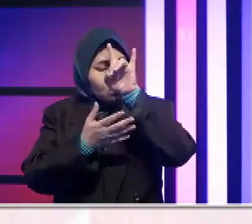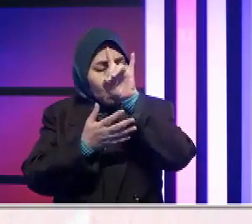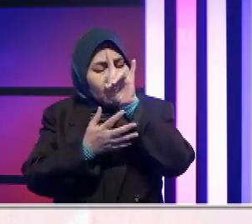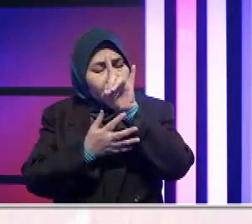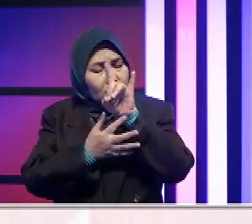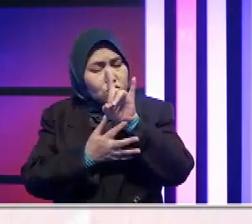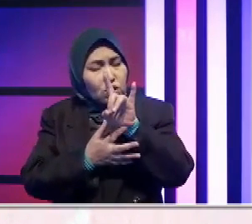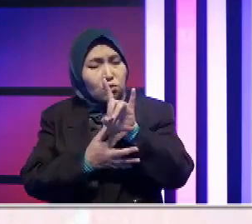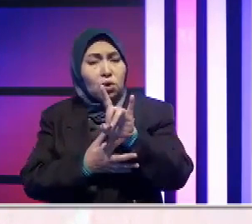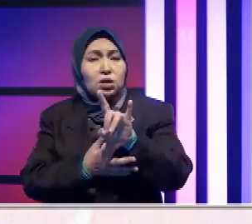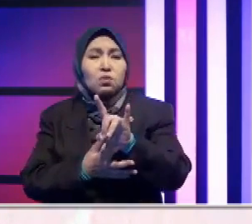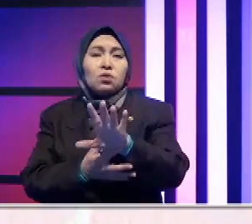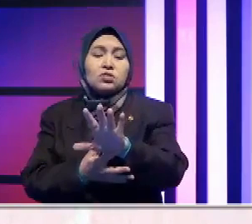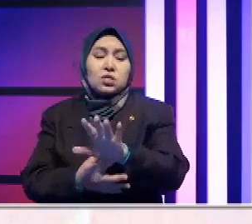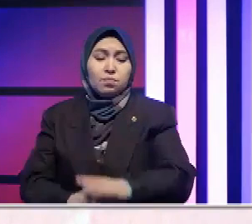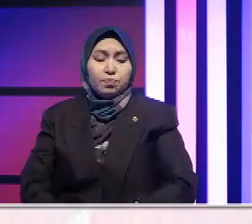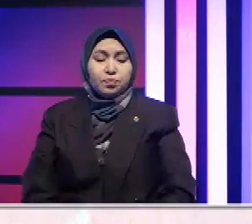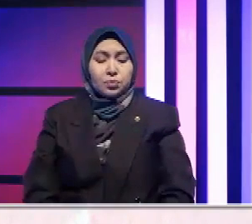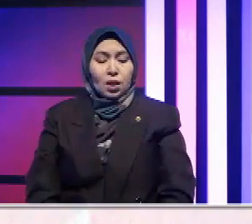audzubillahiminasyaitonirojim